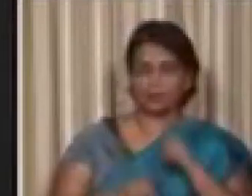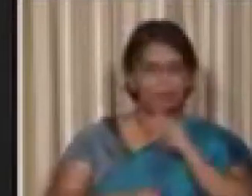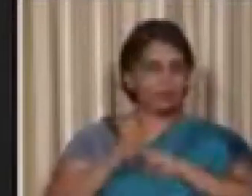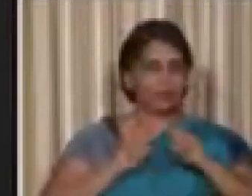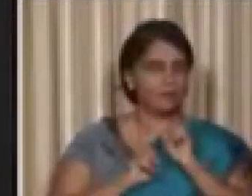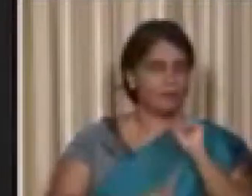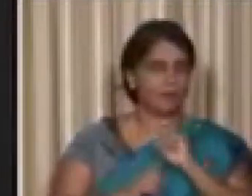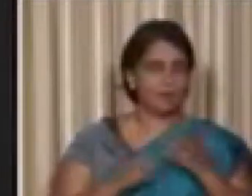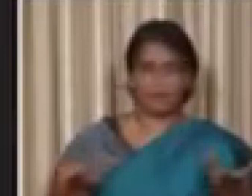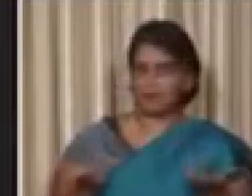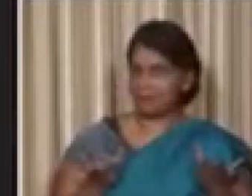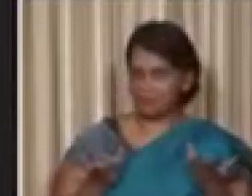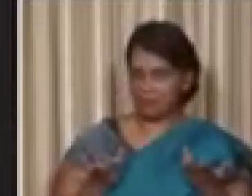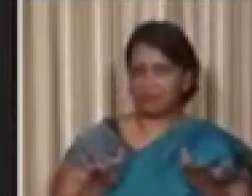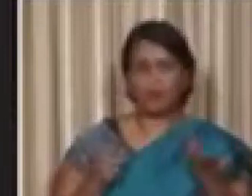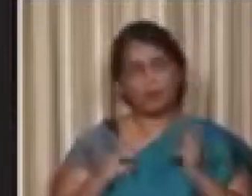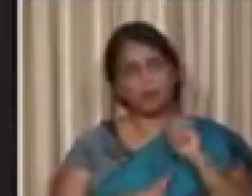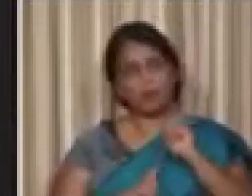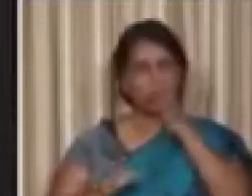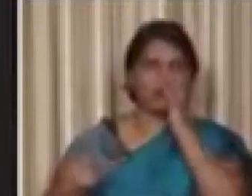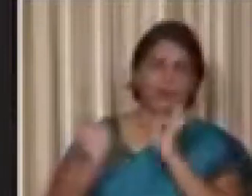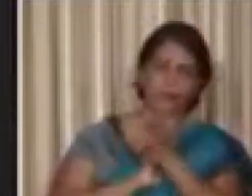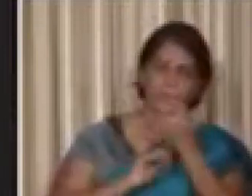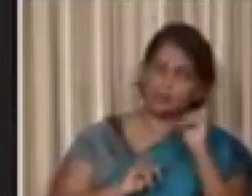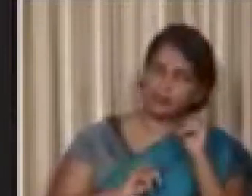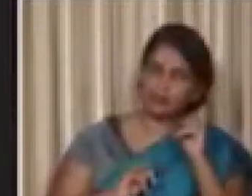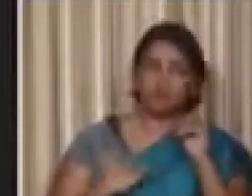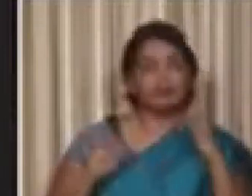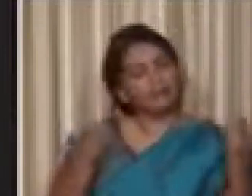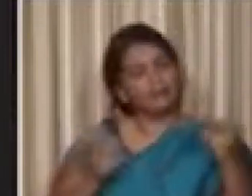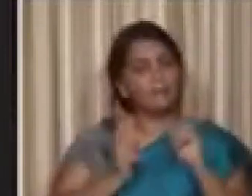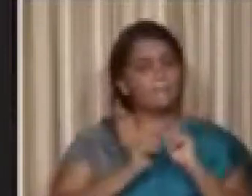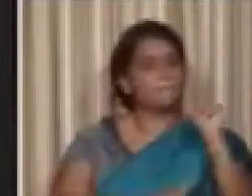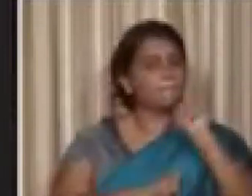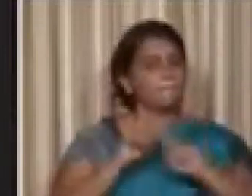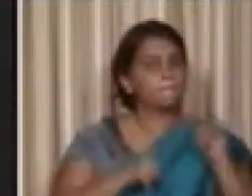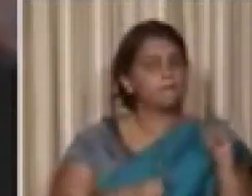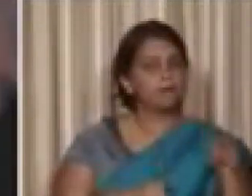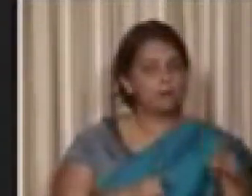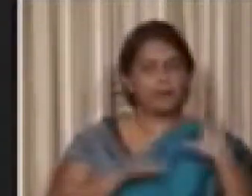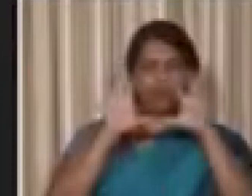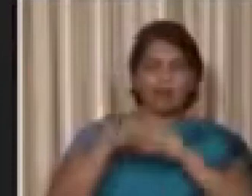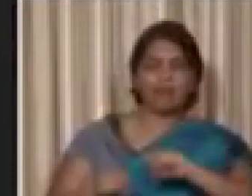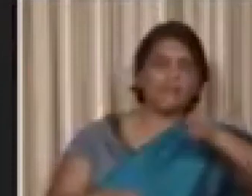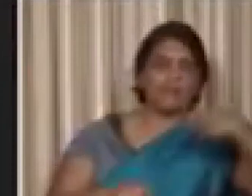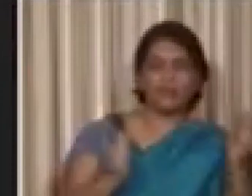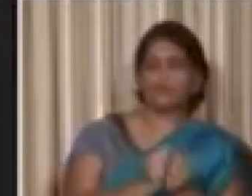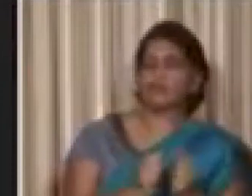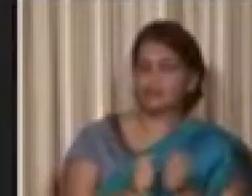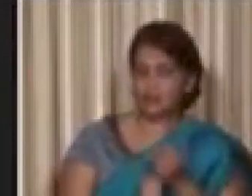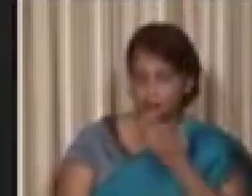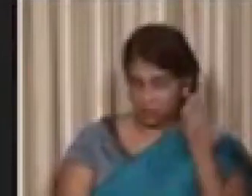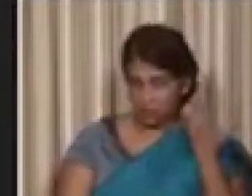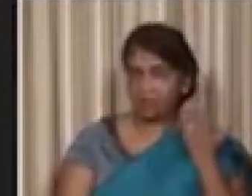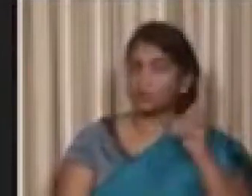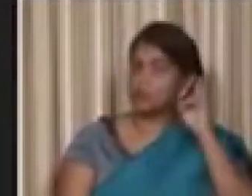පාර්ලිමේන්තුවක් නොවෙන්නට ඉඩ තිබුණා. එක්ක පාර්ලිමේන්තුව ගිනි දියන් ඉඩ තිබුණා. එහෙම නැත්නම් පාර්ලිමේන්තුව අල්ලගෙන වෙනත් දෙයක් කරන්න ඉඩ තිබුණා. හැබැයි